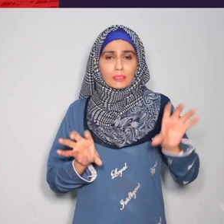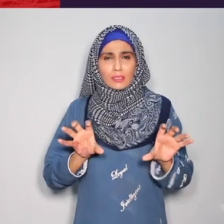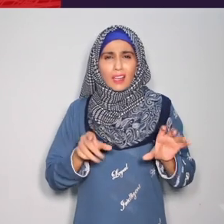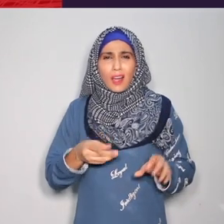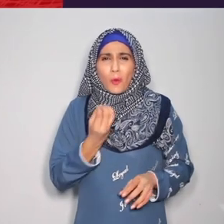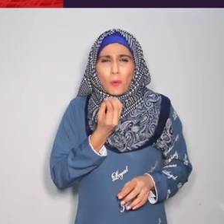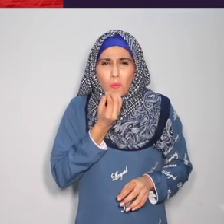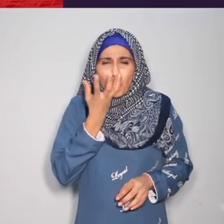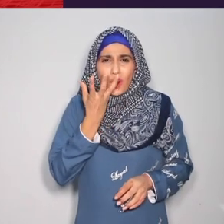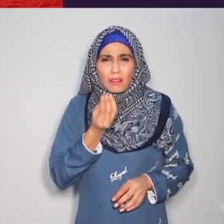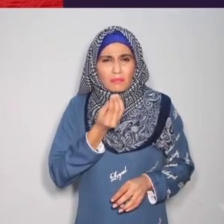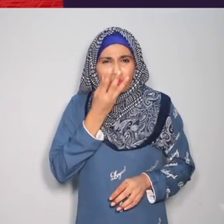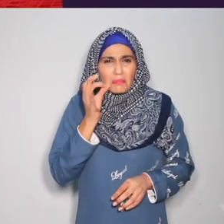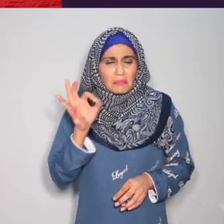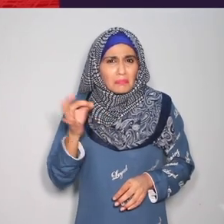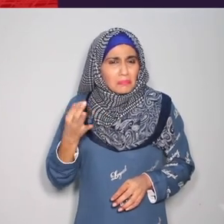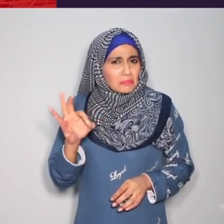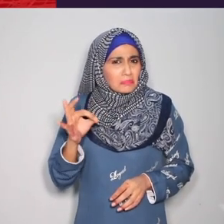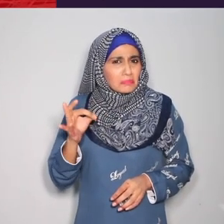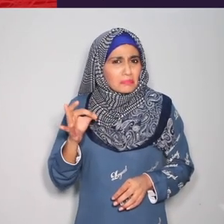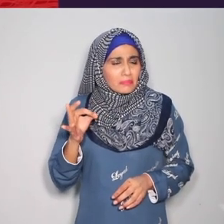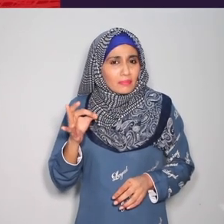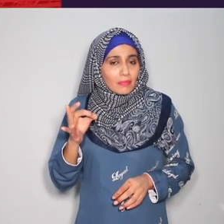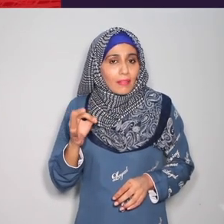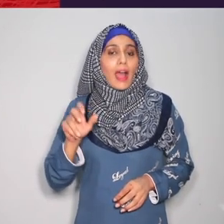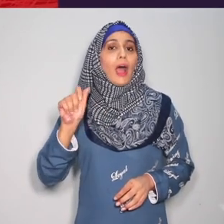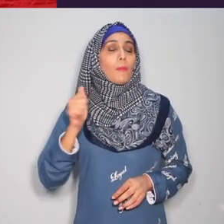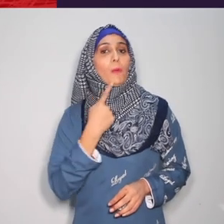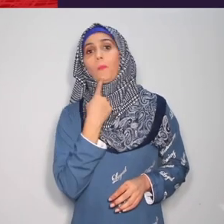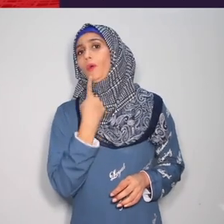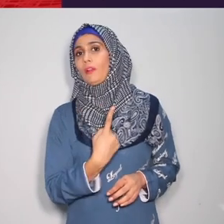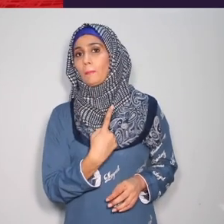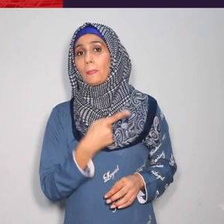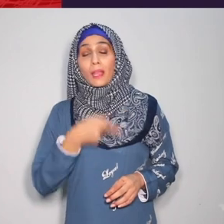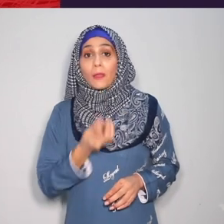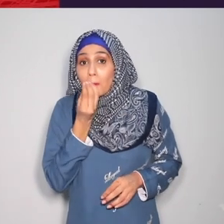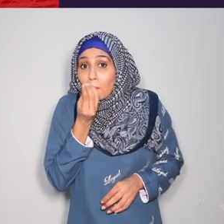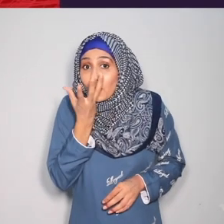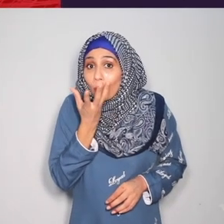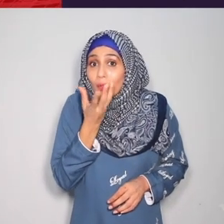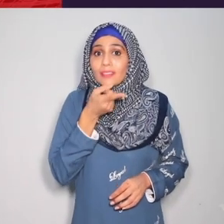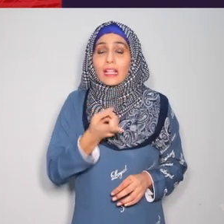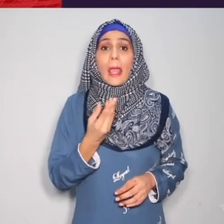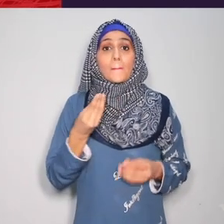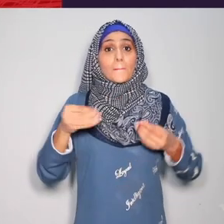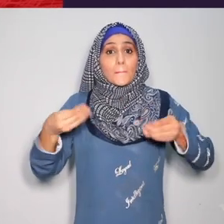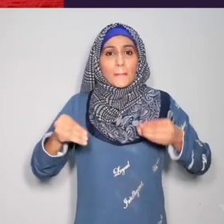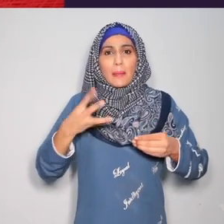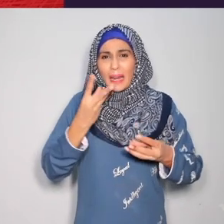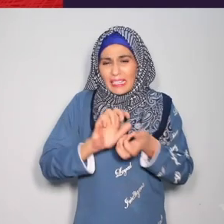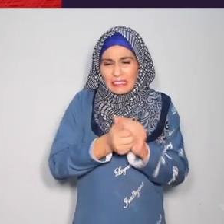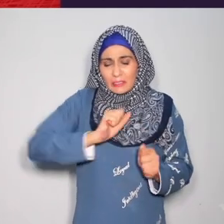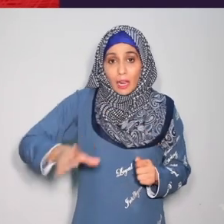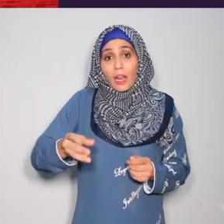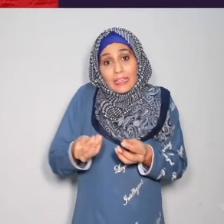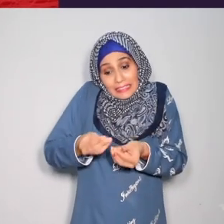लेकिन इन फूलों की खुशबू को क्या हुआ? अमजद ने बताया कि ये फूल रिसाइकल्ड